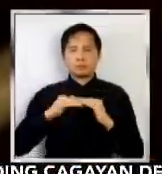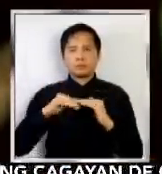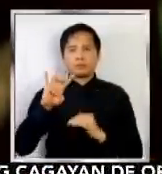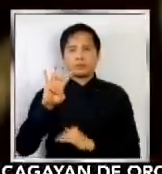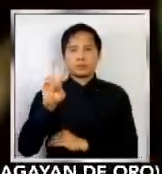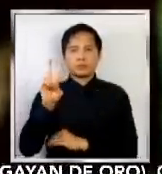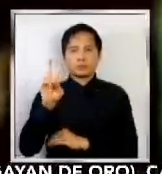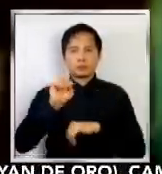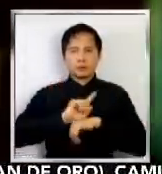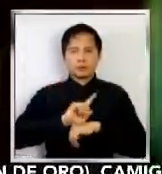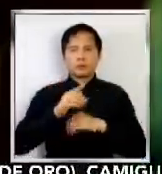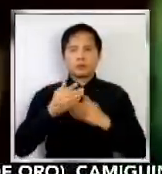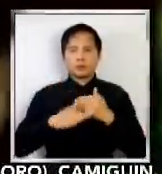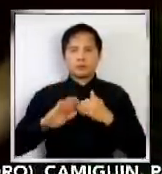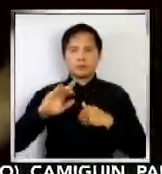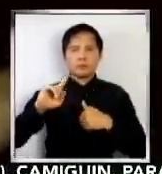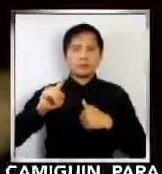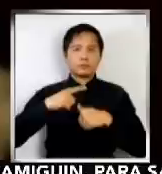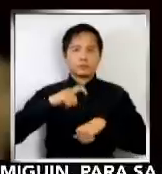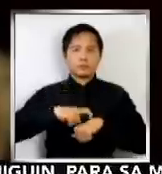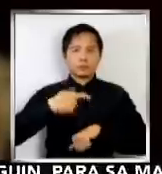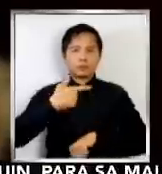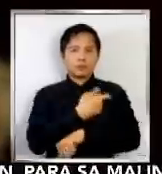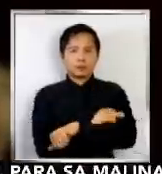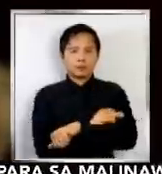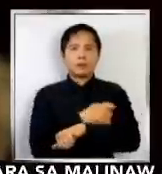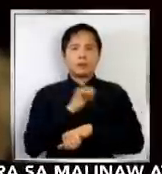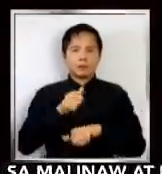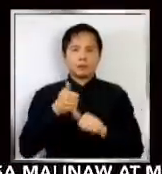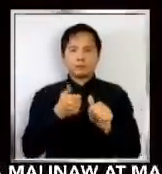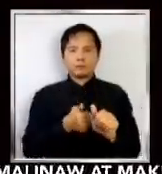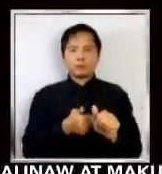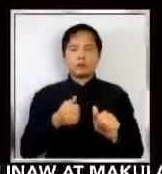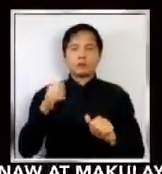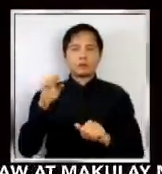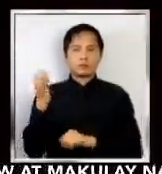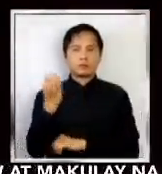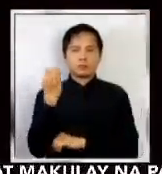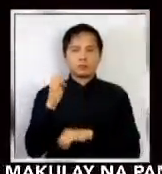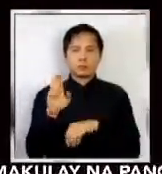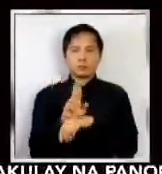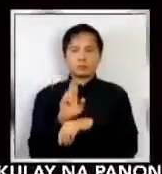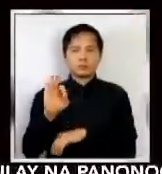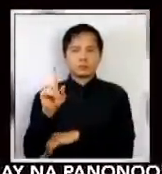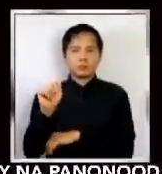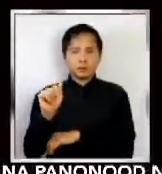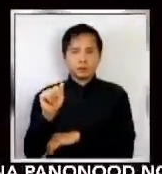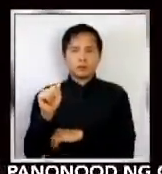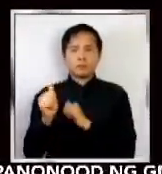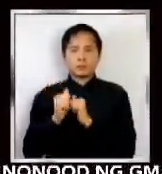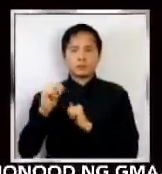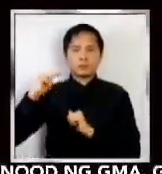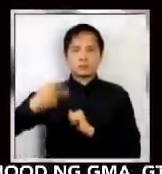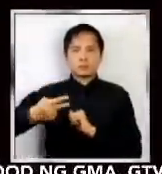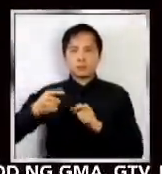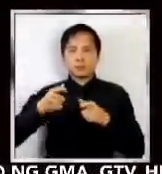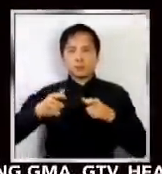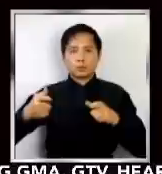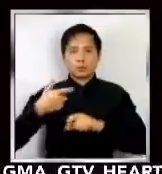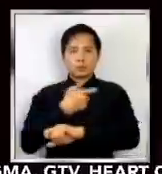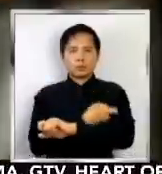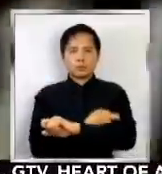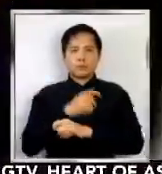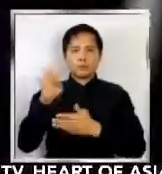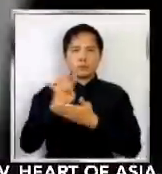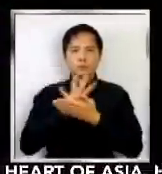kahit nakasaad sa emergency use authorization ng FDA sa Sinovac na dapat ibigay ang second dose 4 linggo matapos ang unang